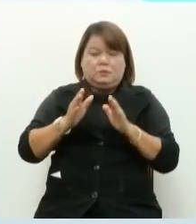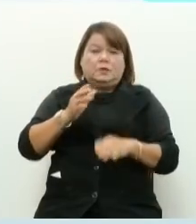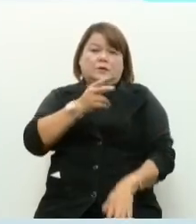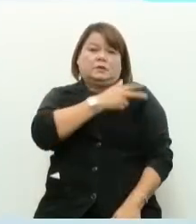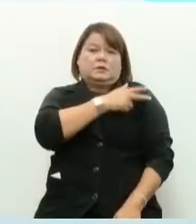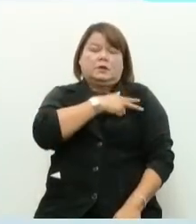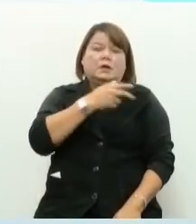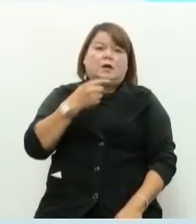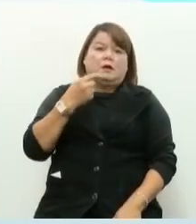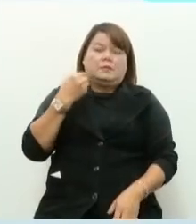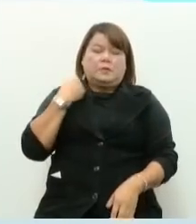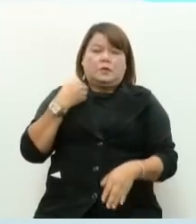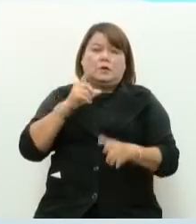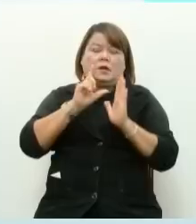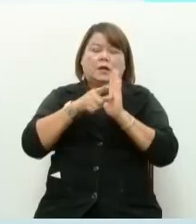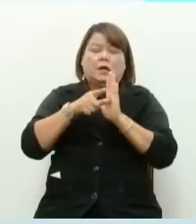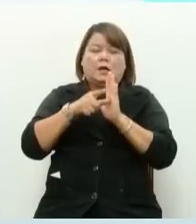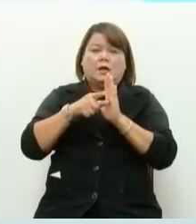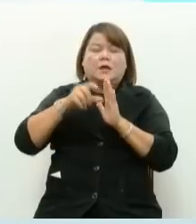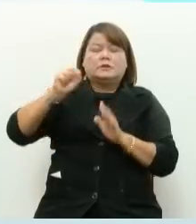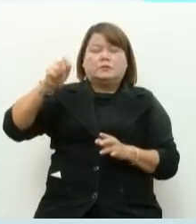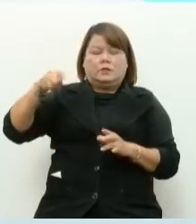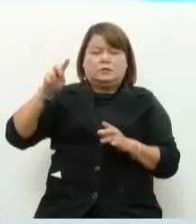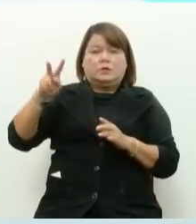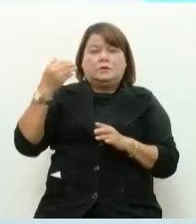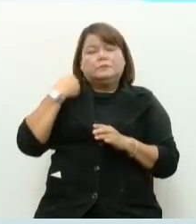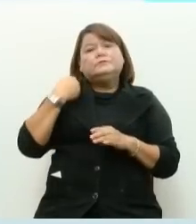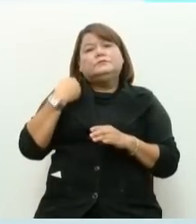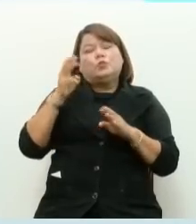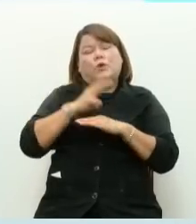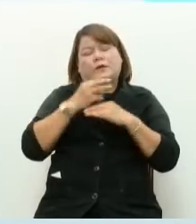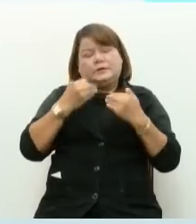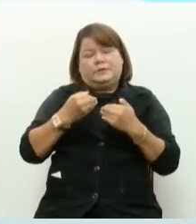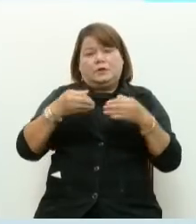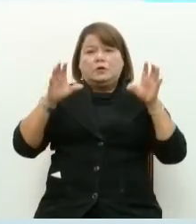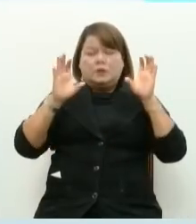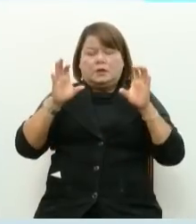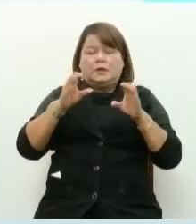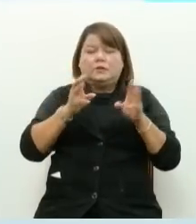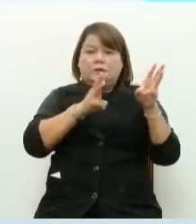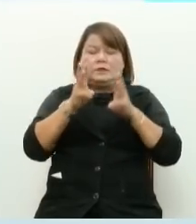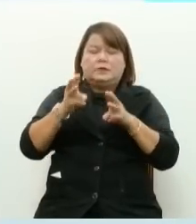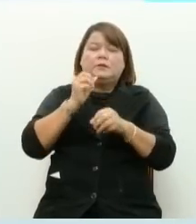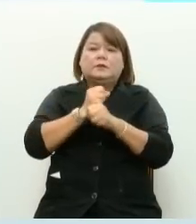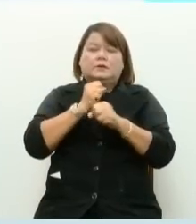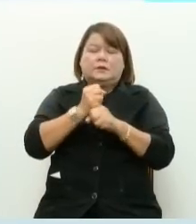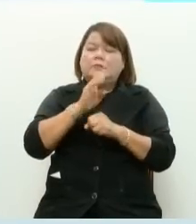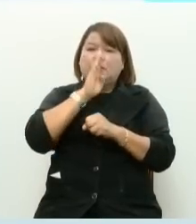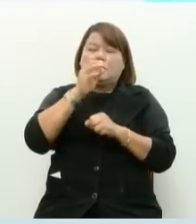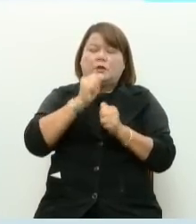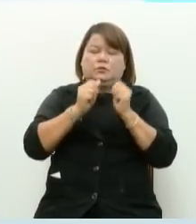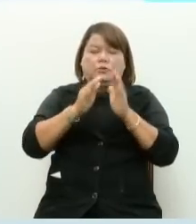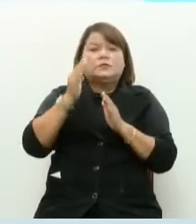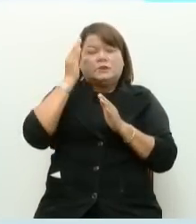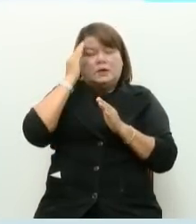รพีนสาเลขาธิการคณะกรรมการการศึกษาขั้นพื้นฐานซึ่งในวันนี้ค่ะท่านก็จะมีข้อราชการแล้วก็แนวปฏิบัติต่างๆมาแจ้งให้กับทุกท่านได้รับท